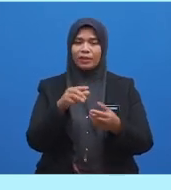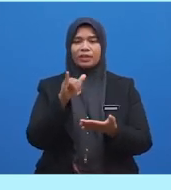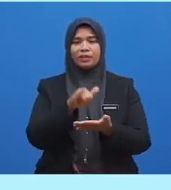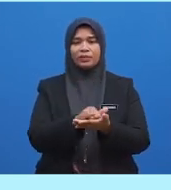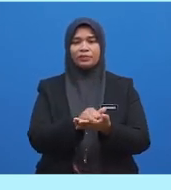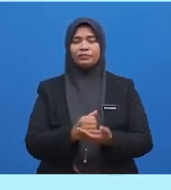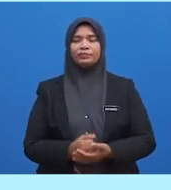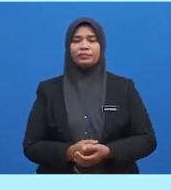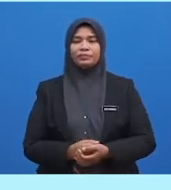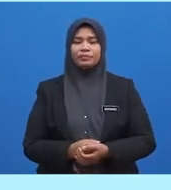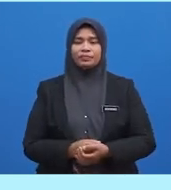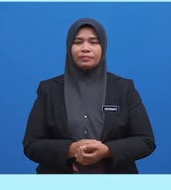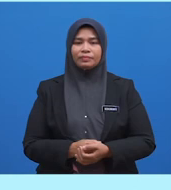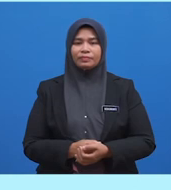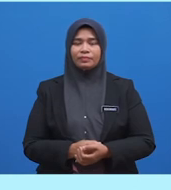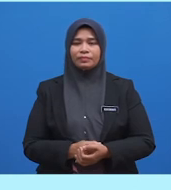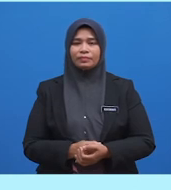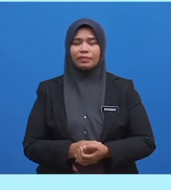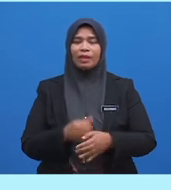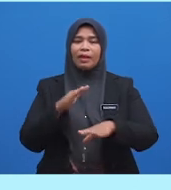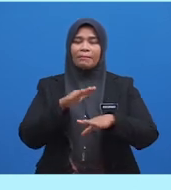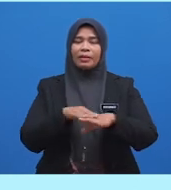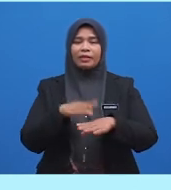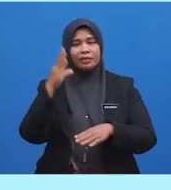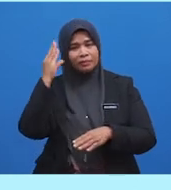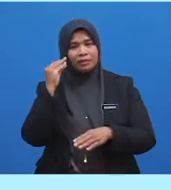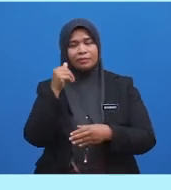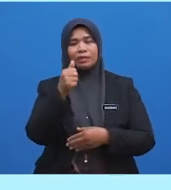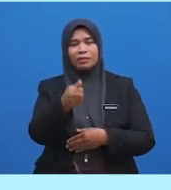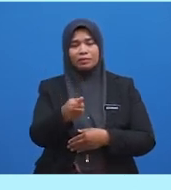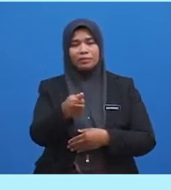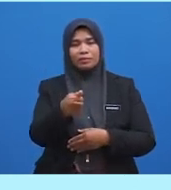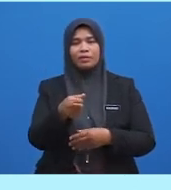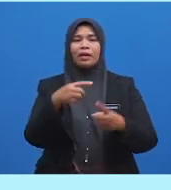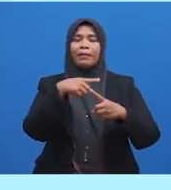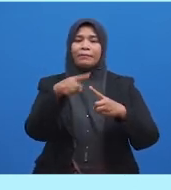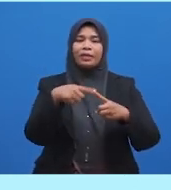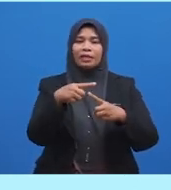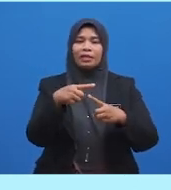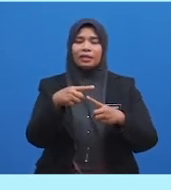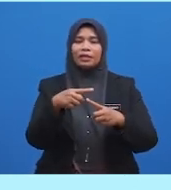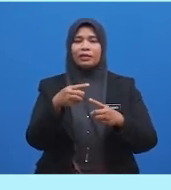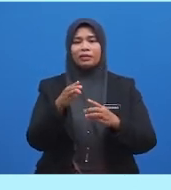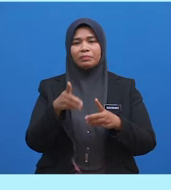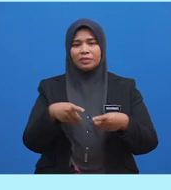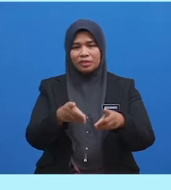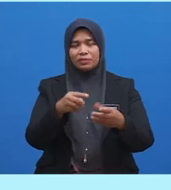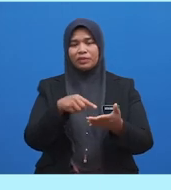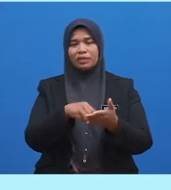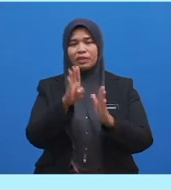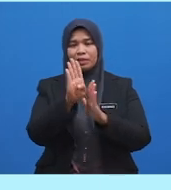itu pada pendapat kamu bilep peristiwa ini